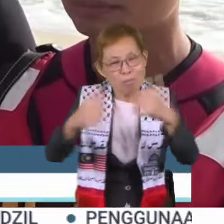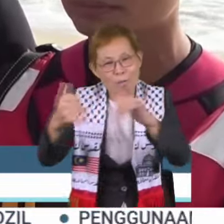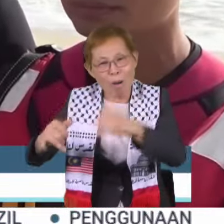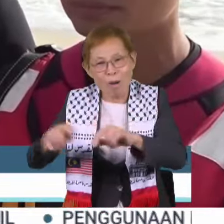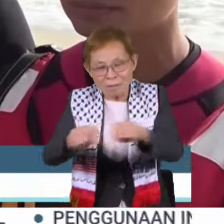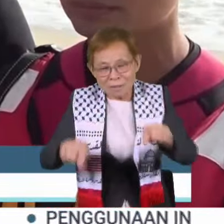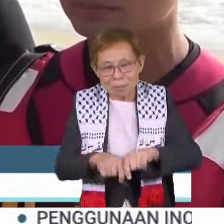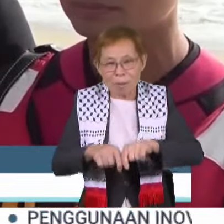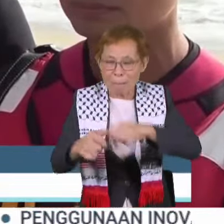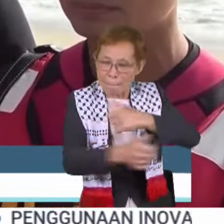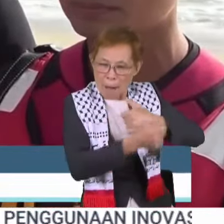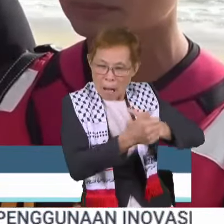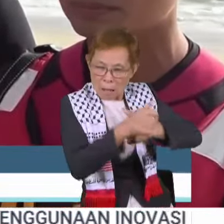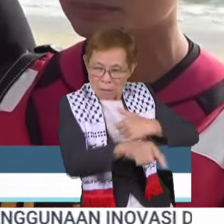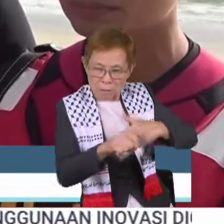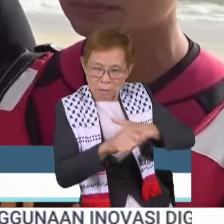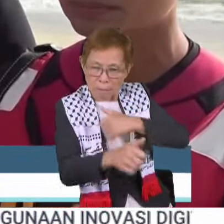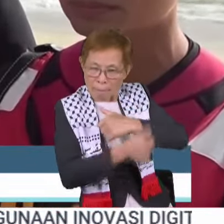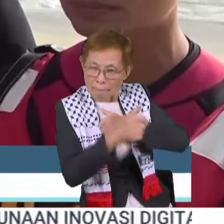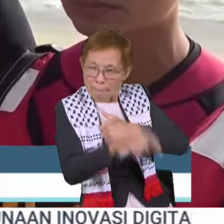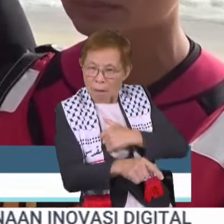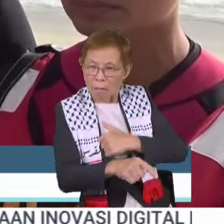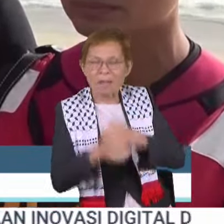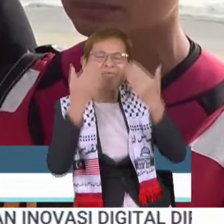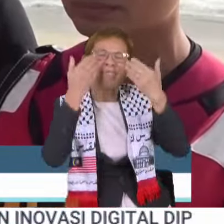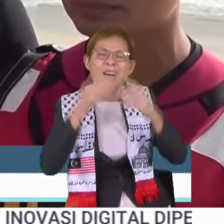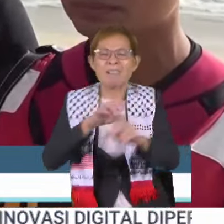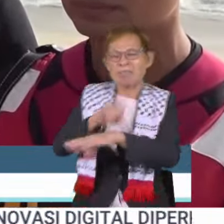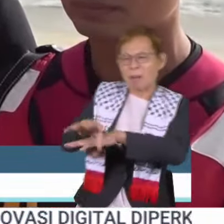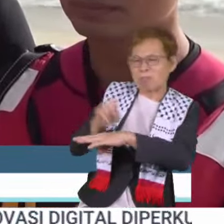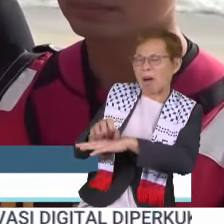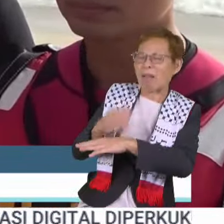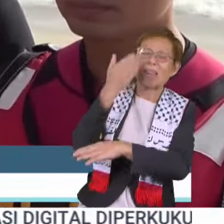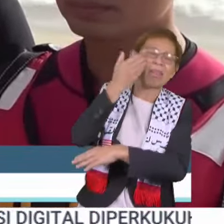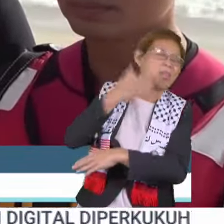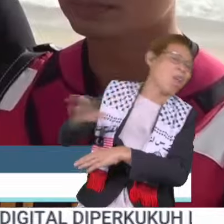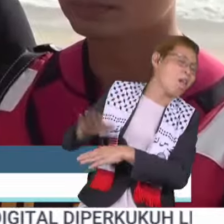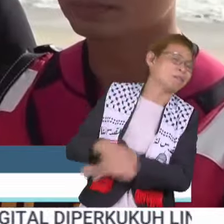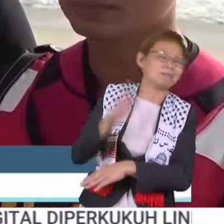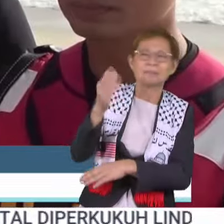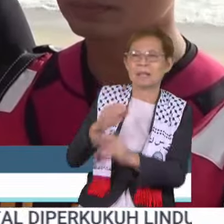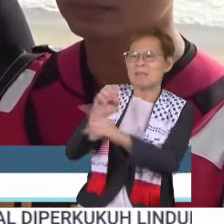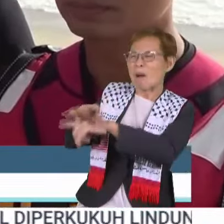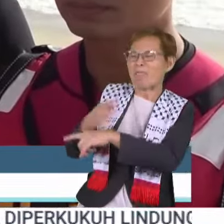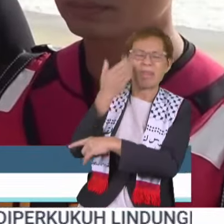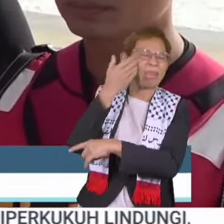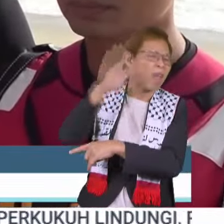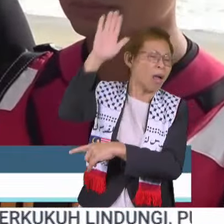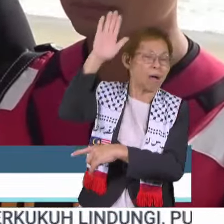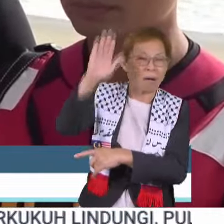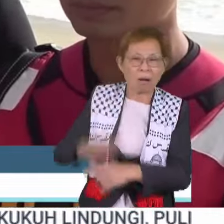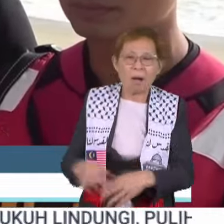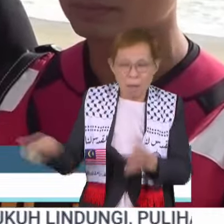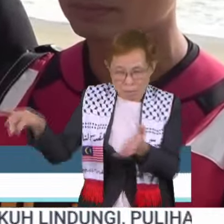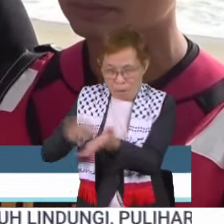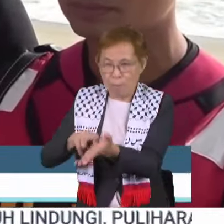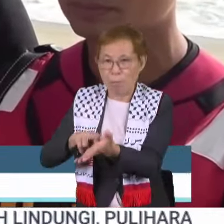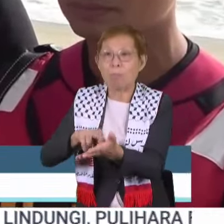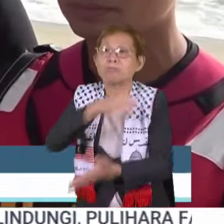kawasan-kawasan berisiko dan mereka tidak mengendahkan nasihat-nasihat Anda tuan-tuan boleh melaporkan k